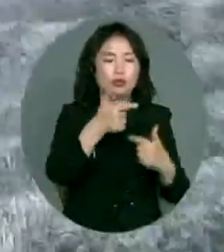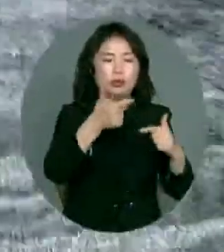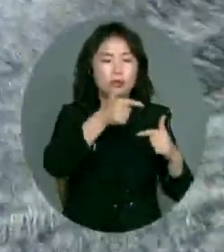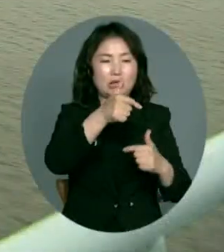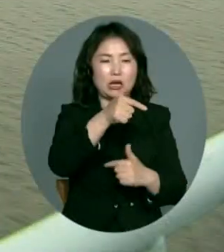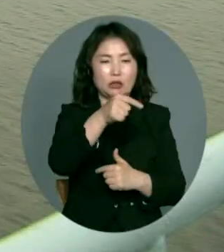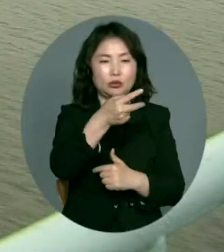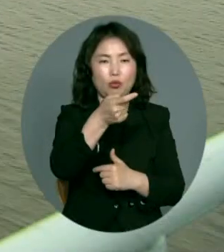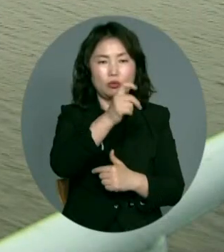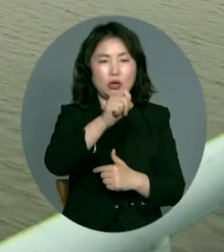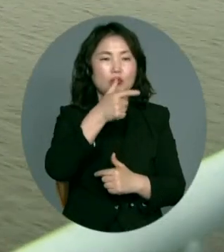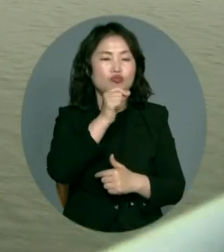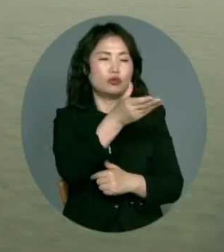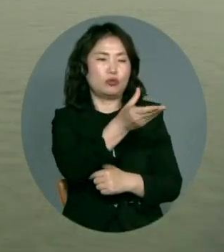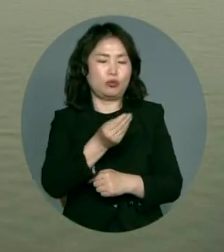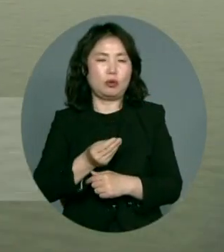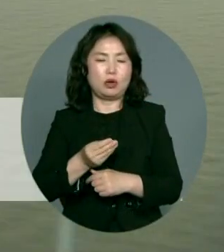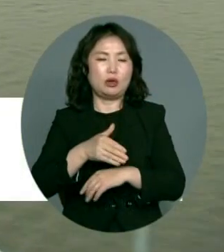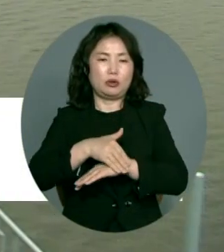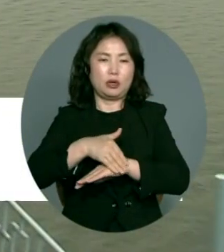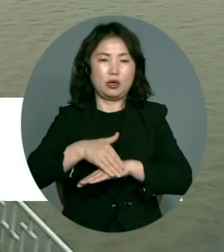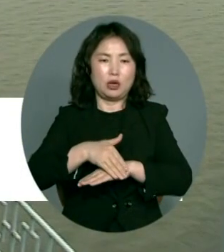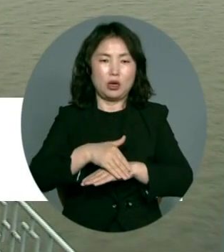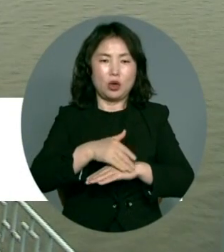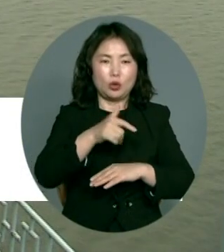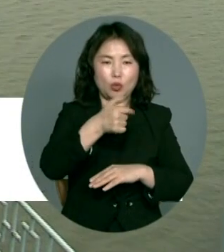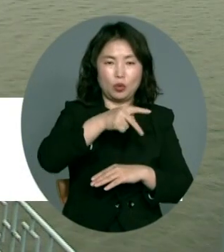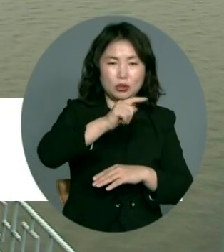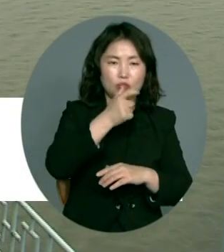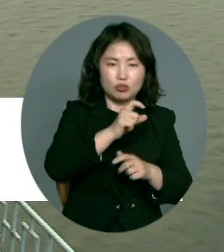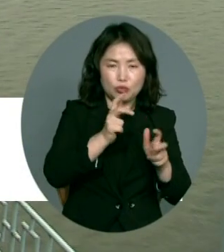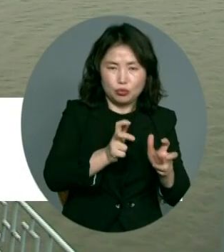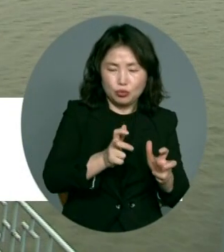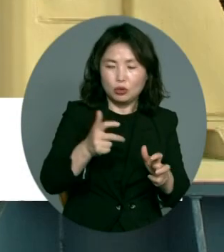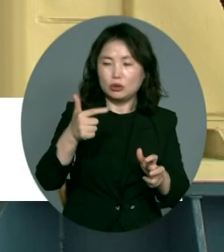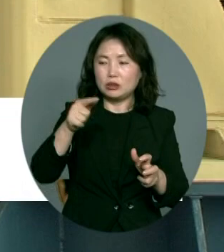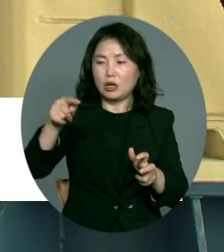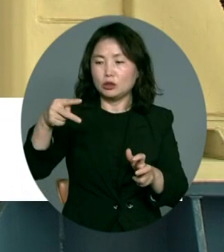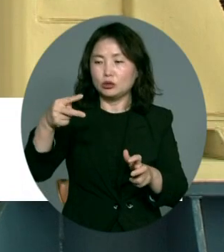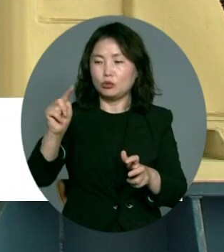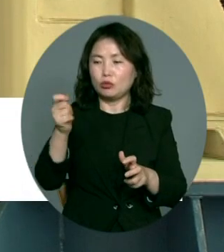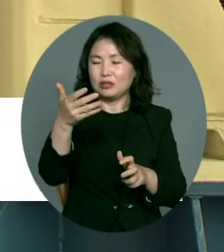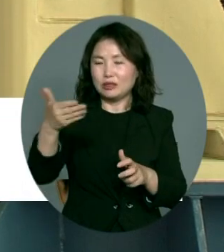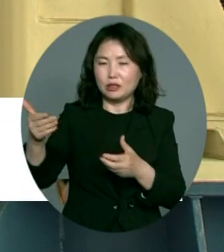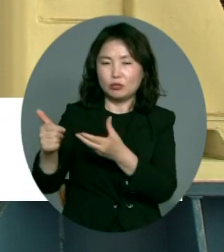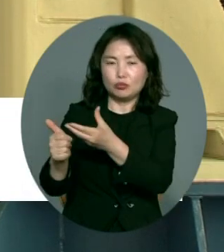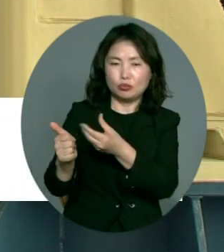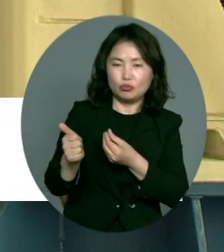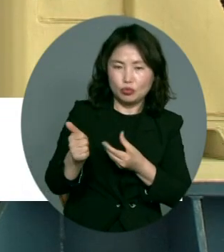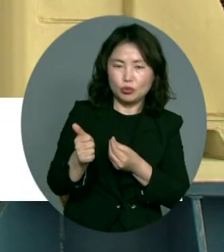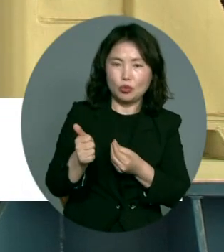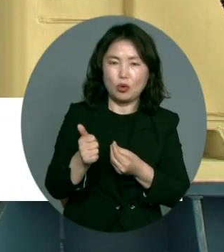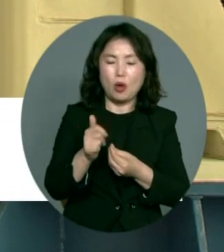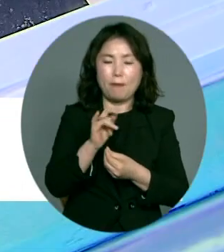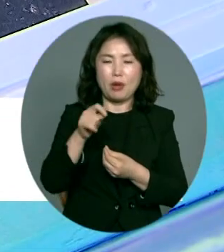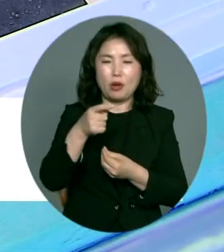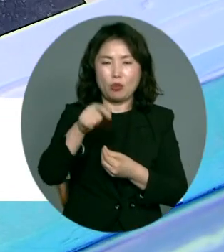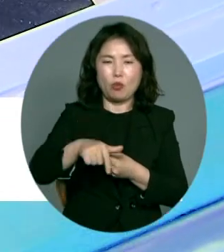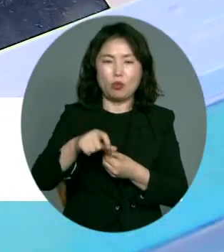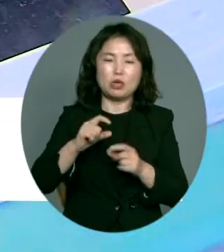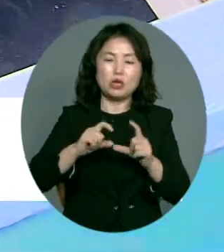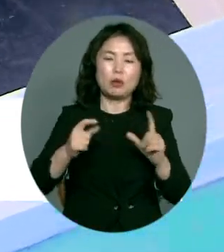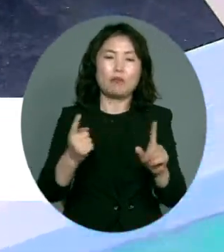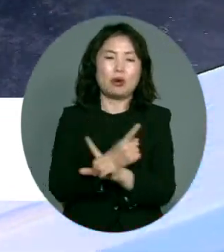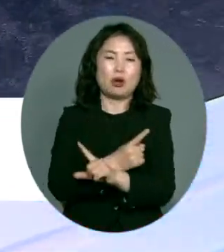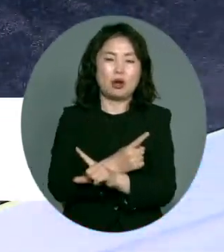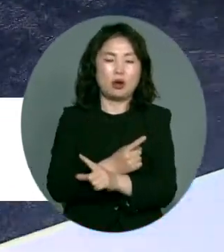했습니다. 고산 정수장 수계를 낙동강 원수를 취수하여 증수를 생산하는 매곡 정수장 수계로 일부